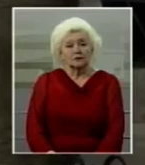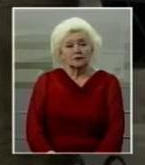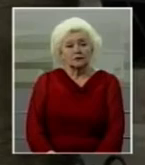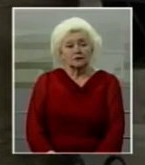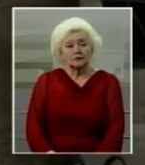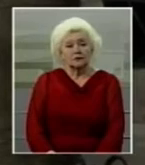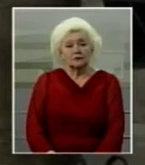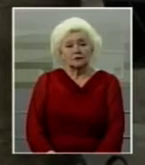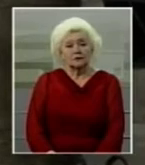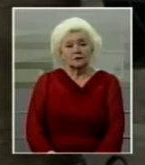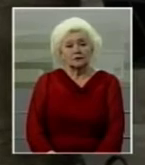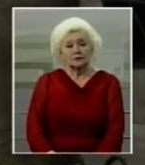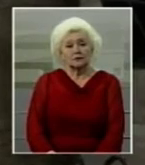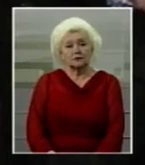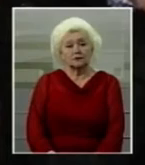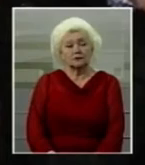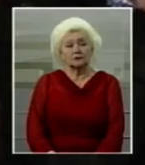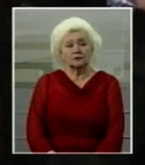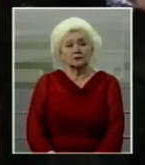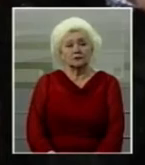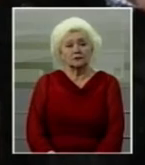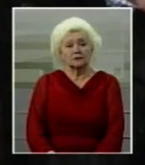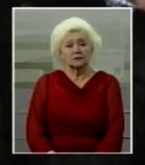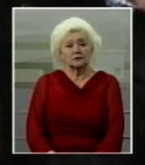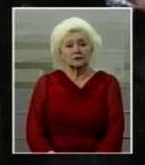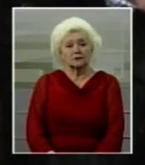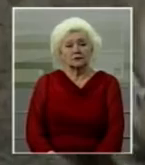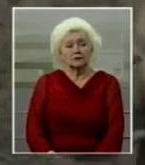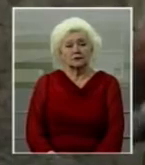люблю як юності.